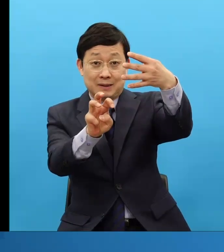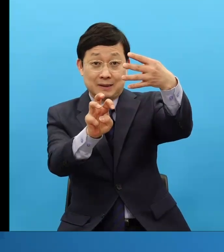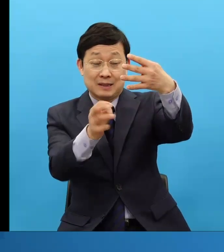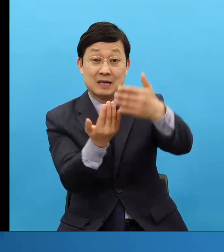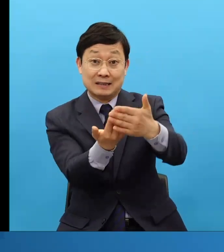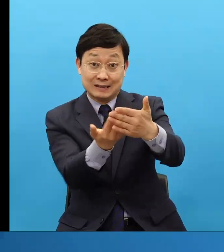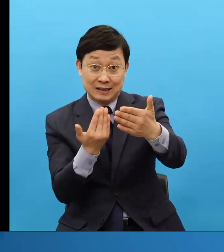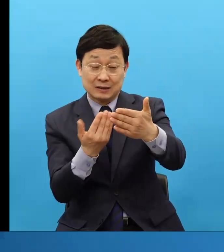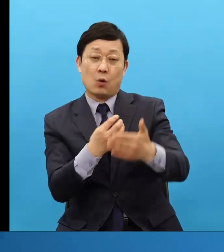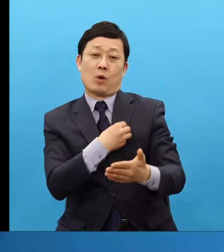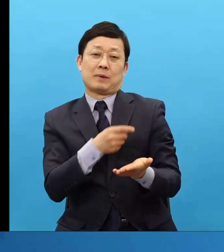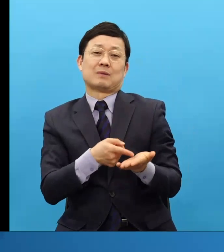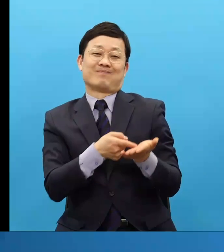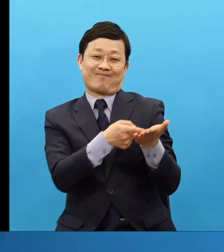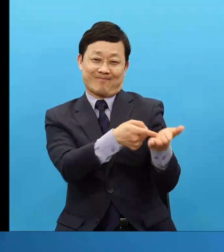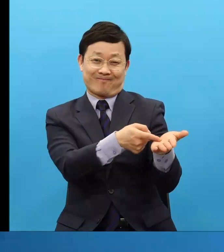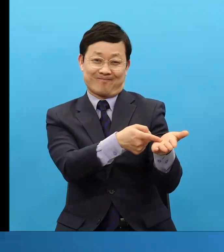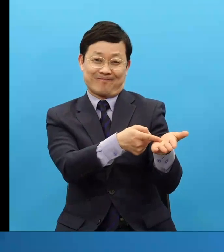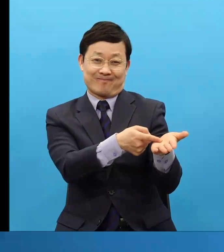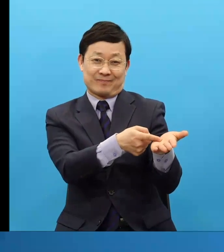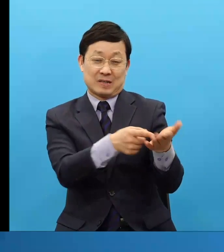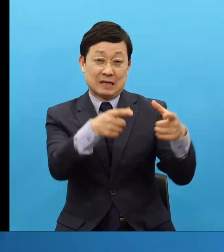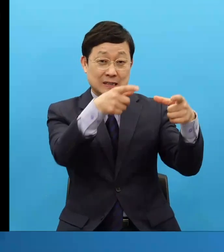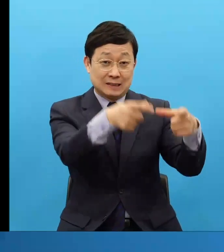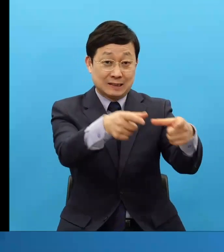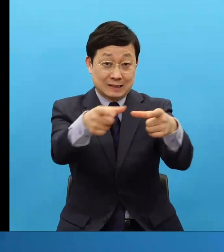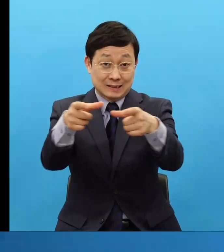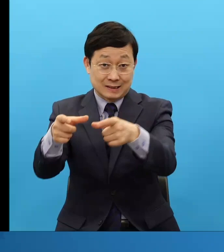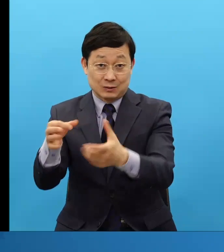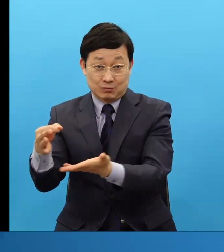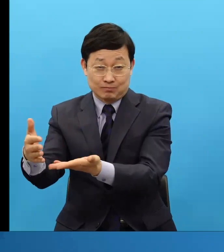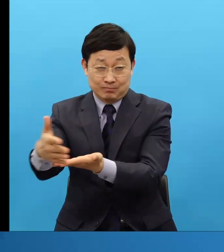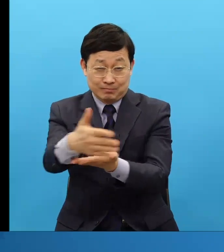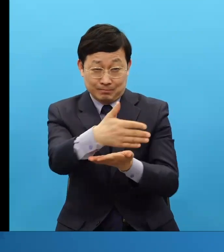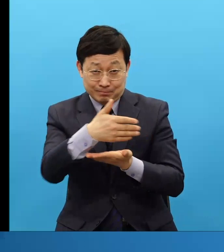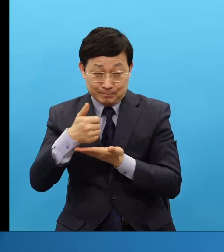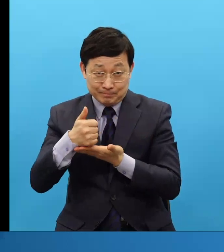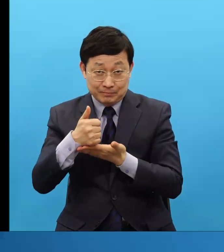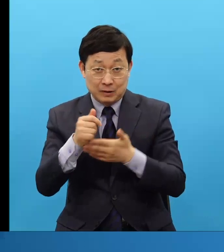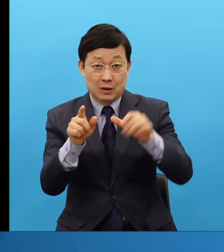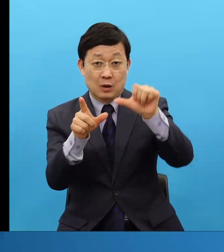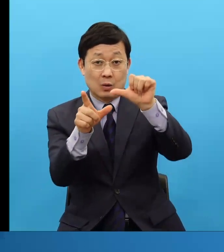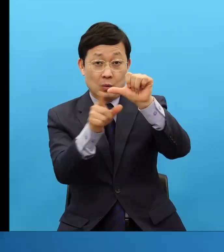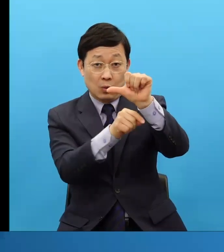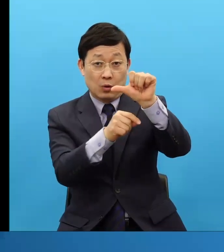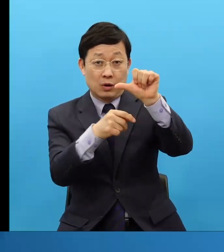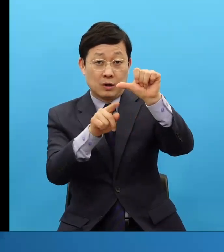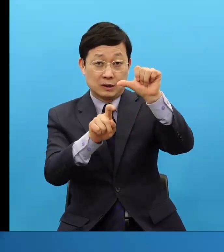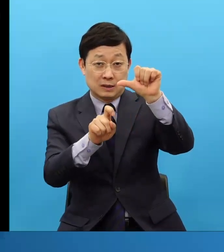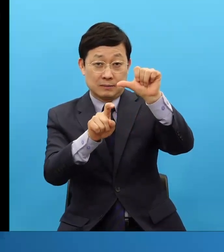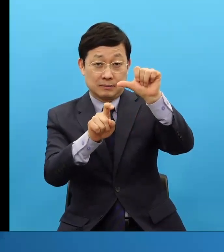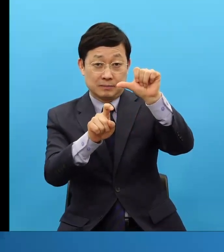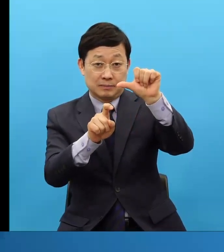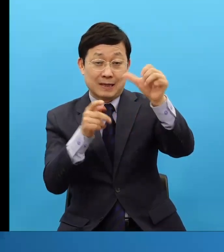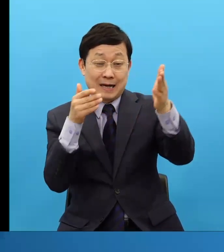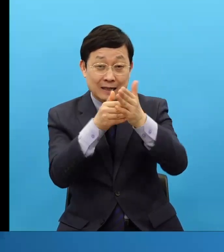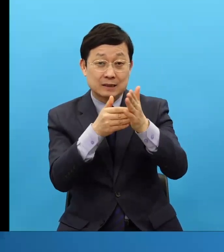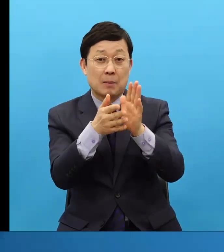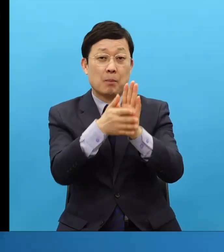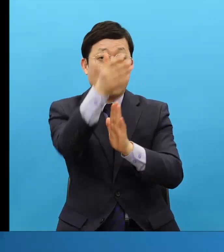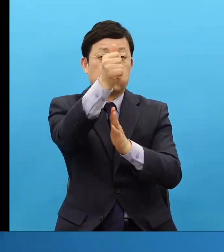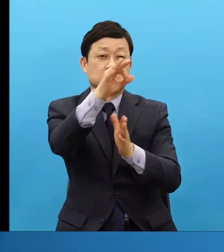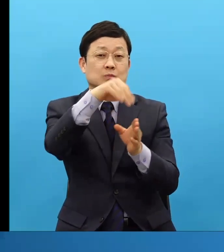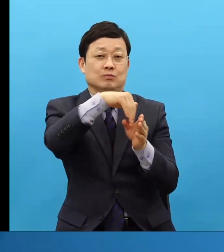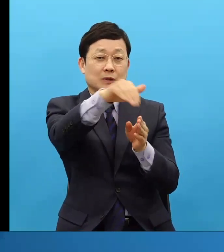등록받고 지역 중대원 운영진이 지역별로 취합해서 5월 10일까지 본부로 전달해 주시기